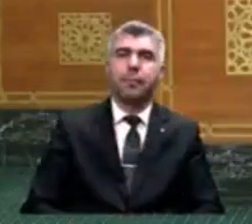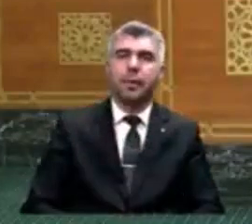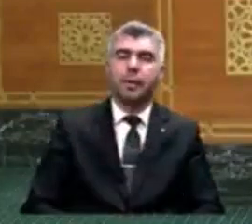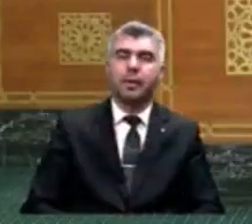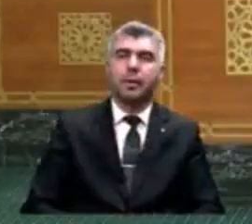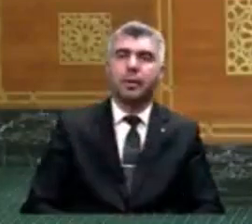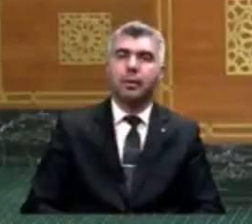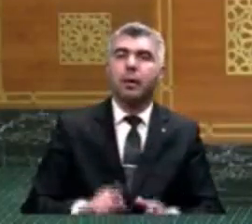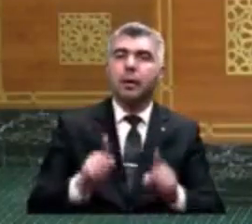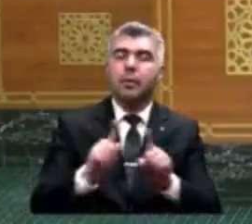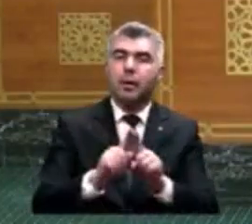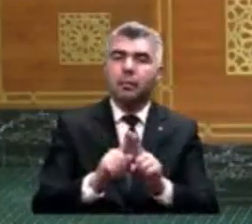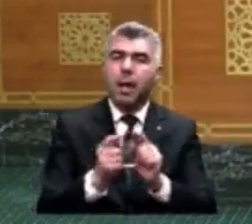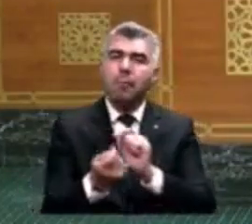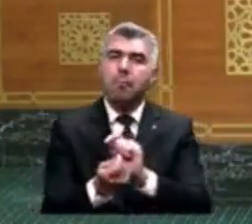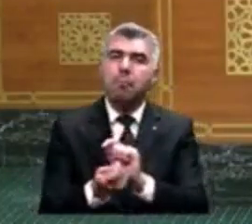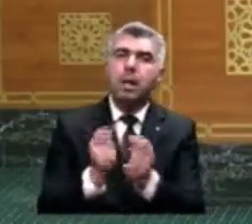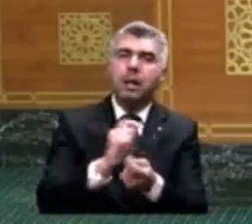حركه الانتقاليه